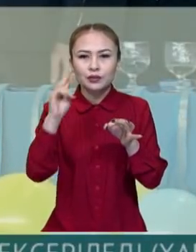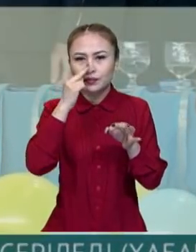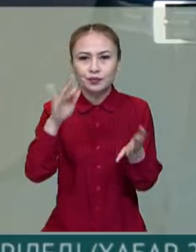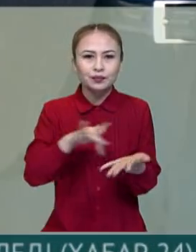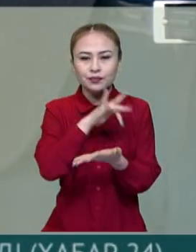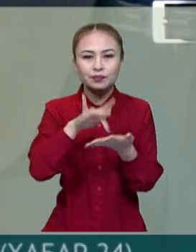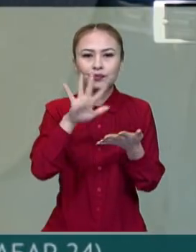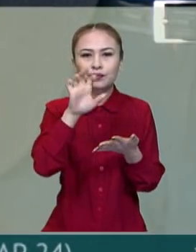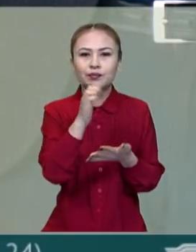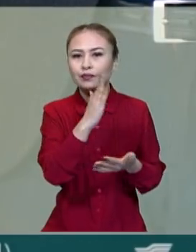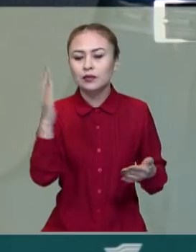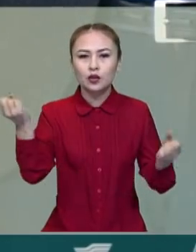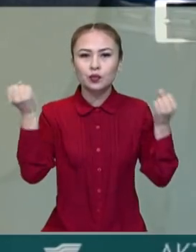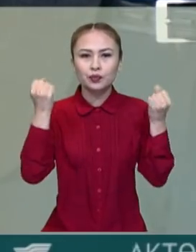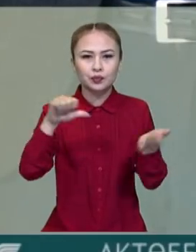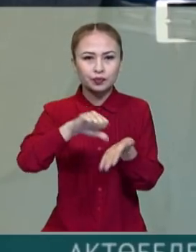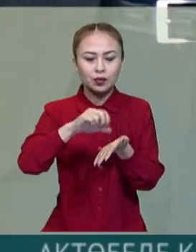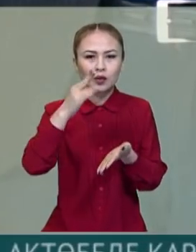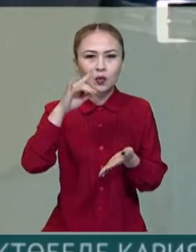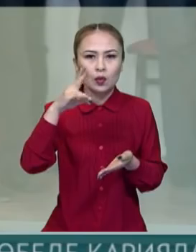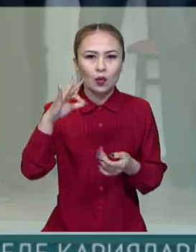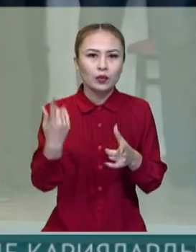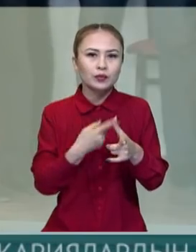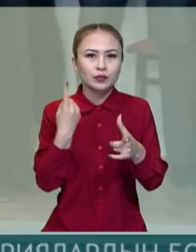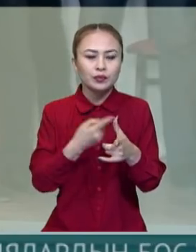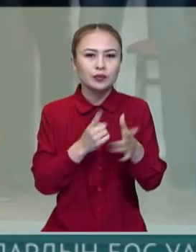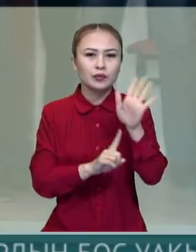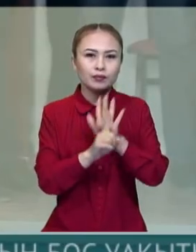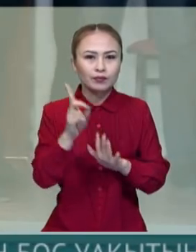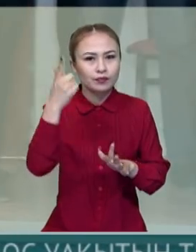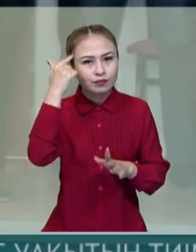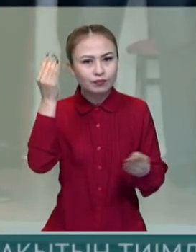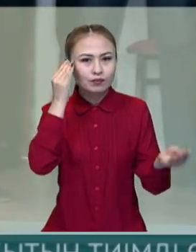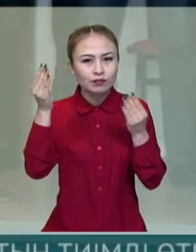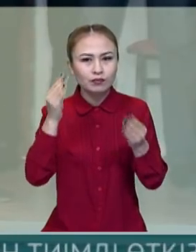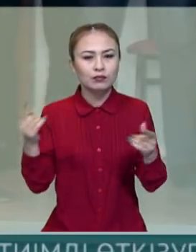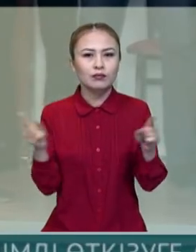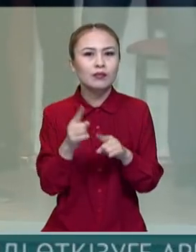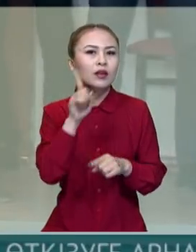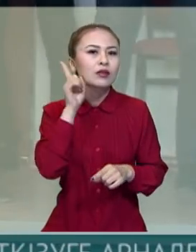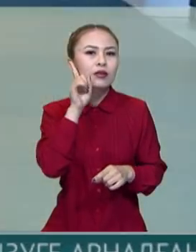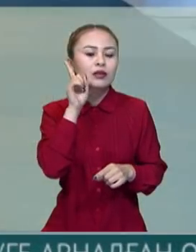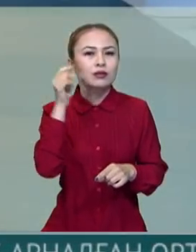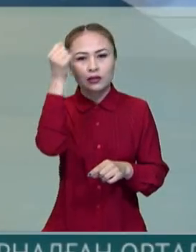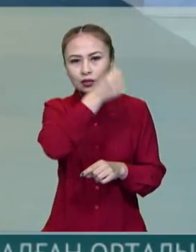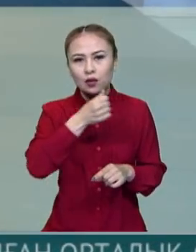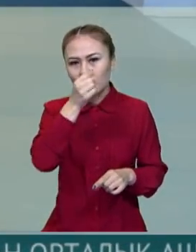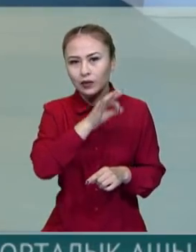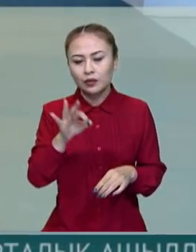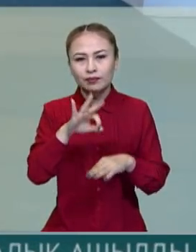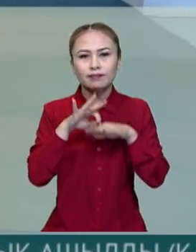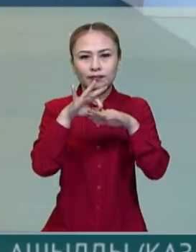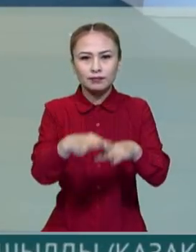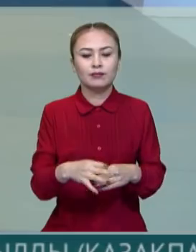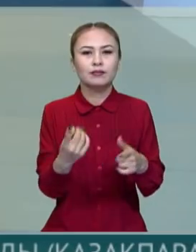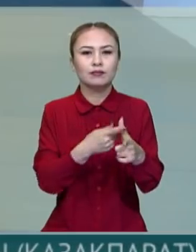Шымкент қаласынан 500-ден аса спортшы қатысуда. Дзюдоны жетік меңгергендер ішінде бұрындылар да бар. Жастар жылына орай